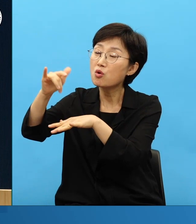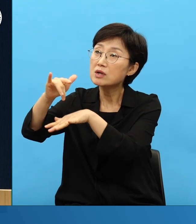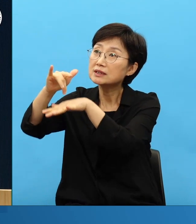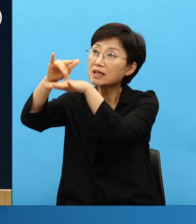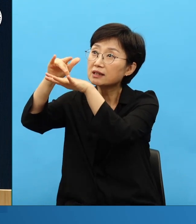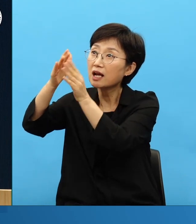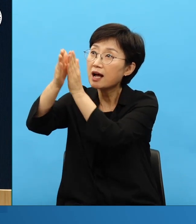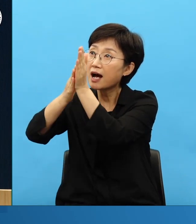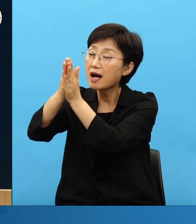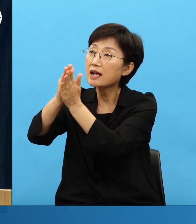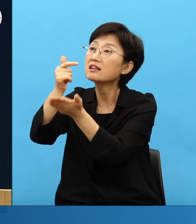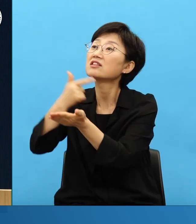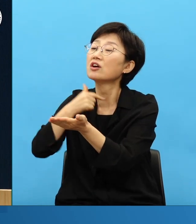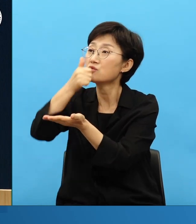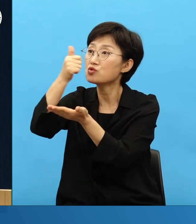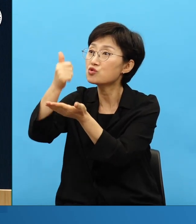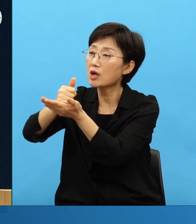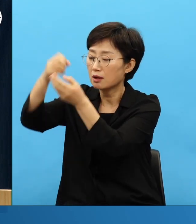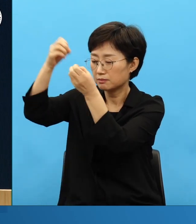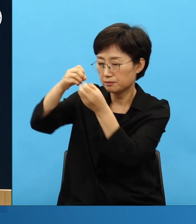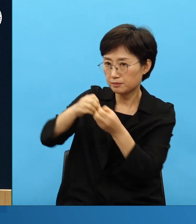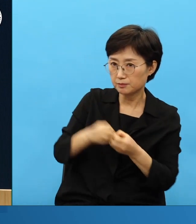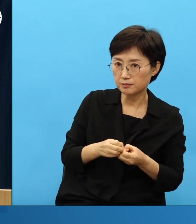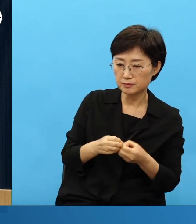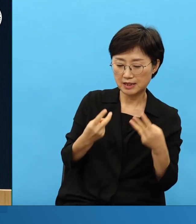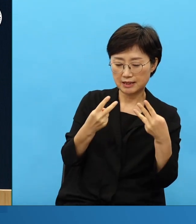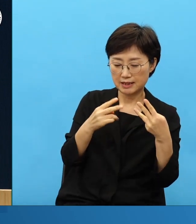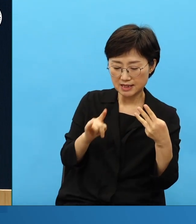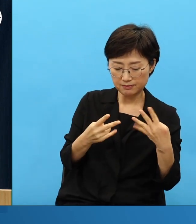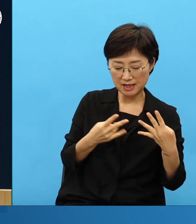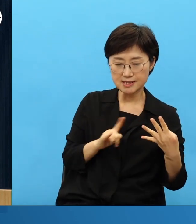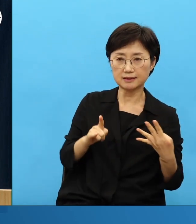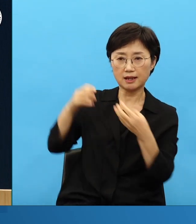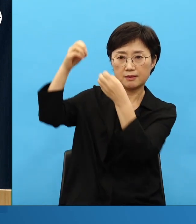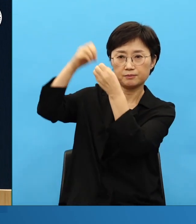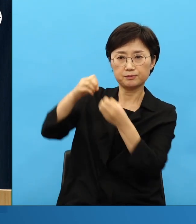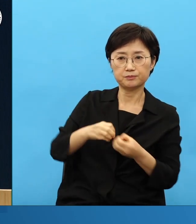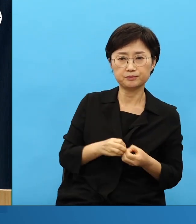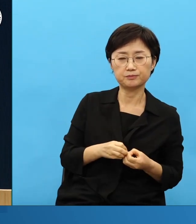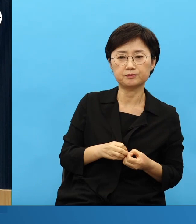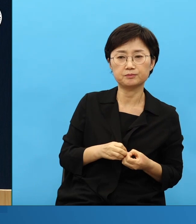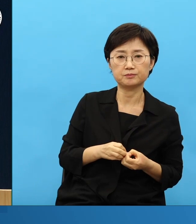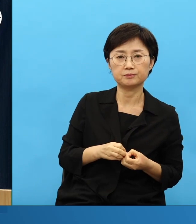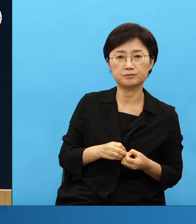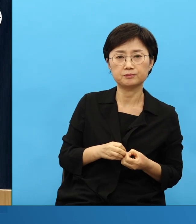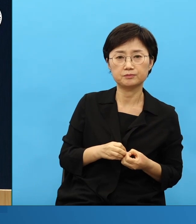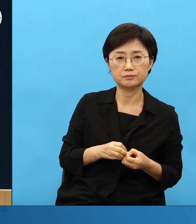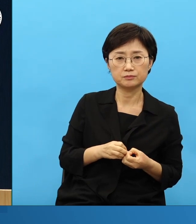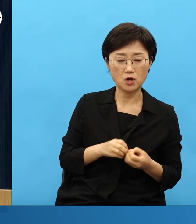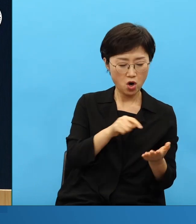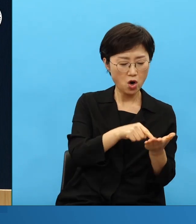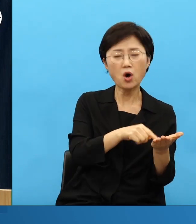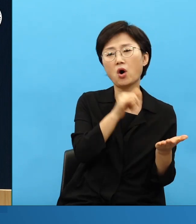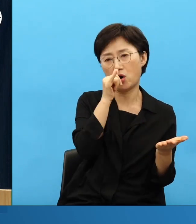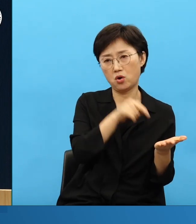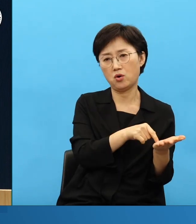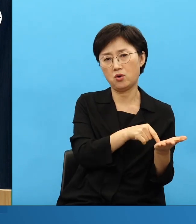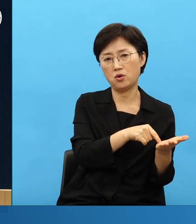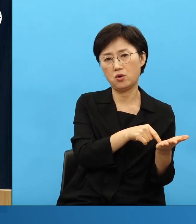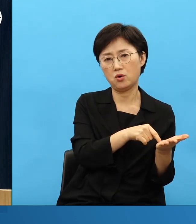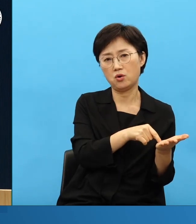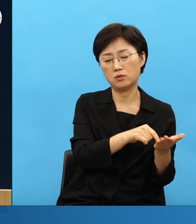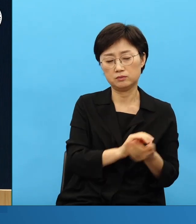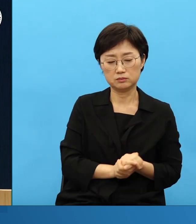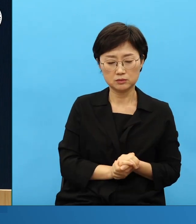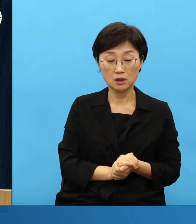records that the sins of the parents will go on to the next generation, to the third and fourth generation. 그러니까 말 도저히 이해를 못하는 아니 우리